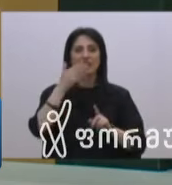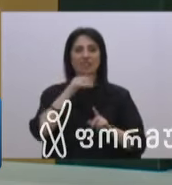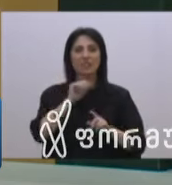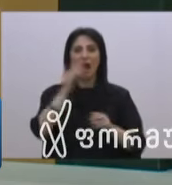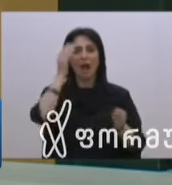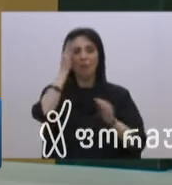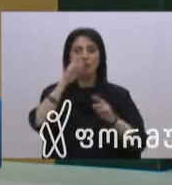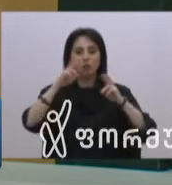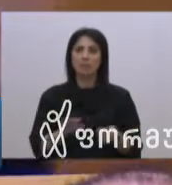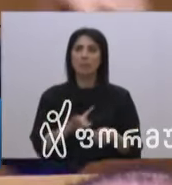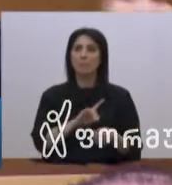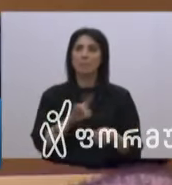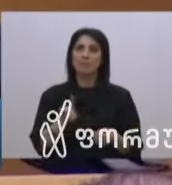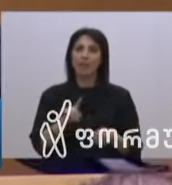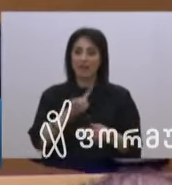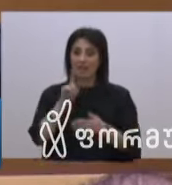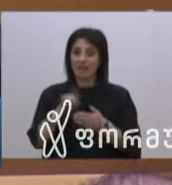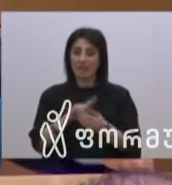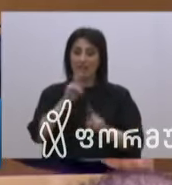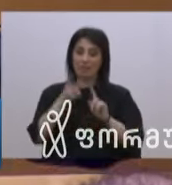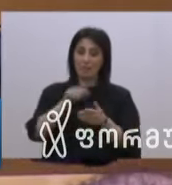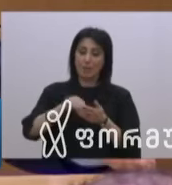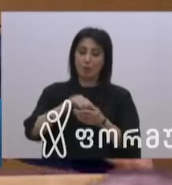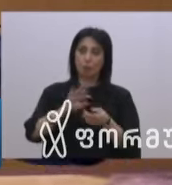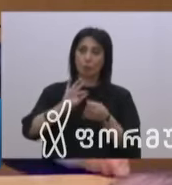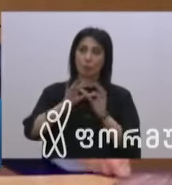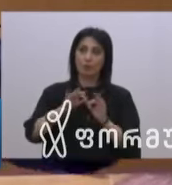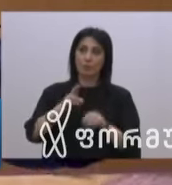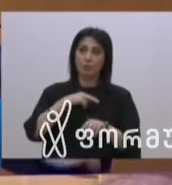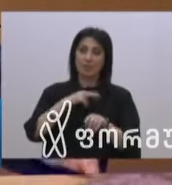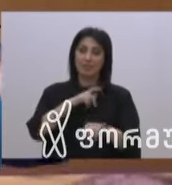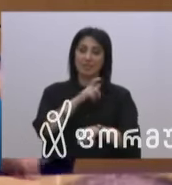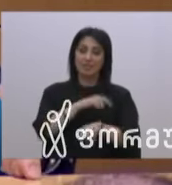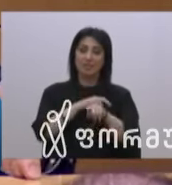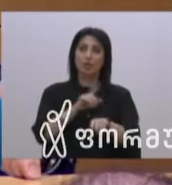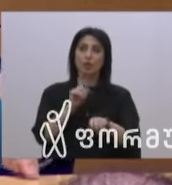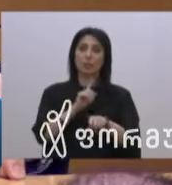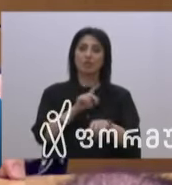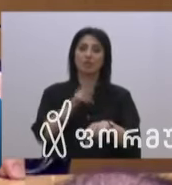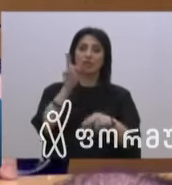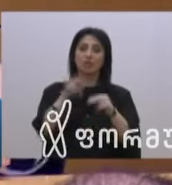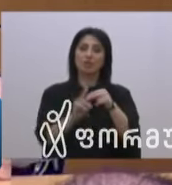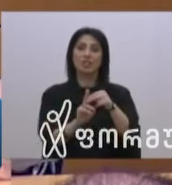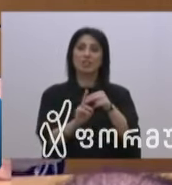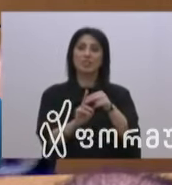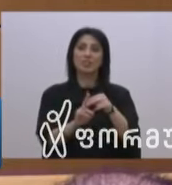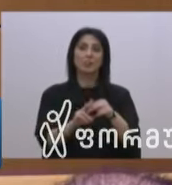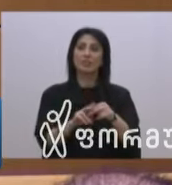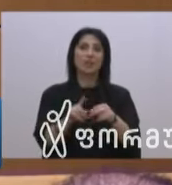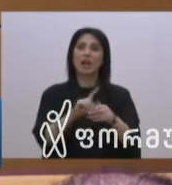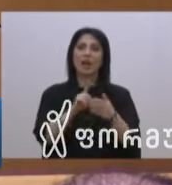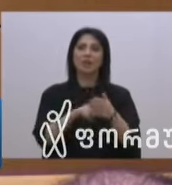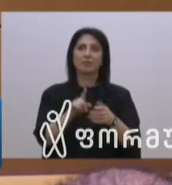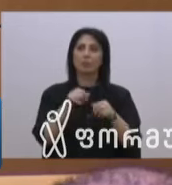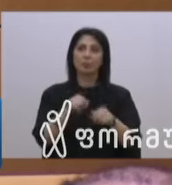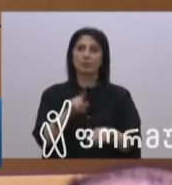მსჯელობს განსახილველ საკითხს. კითხვა მეორდება და კონკრეტულ პარლამენტის წევრს, რომ შეაწყვეტინოთ იმით და არ დაასმევინოთ,